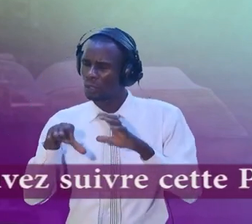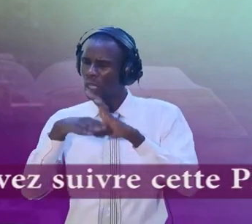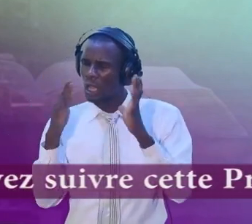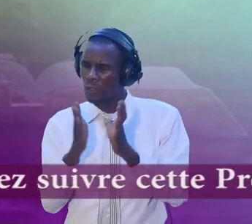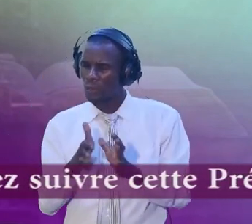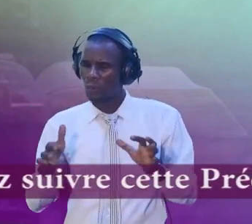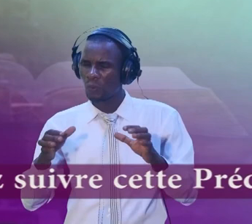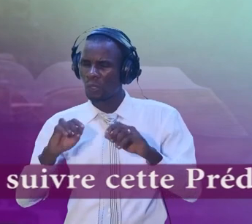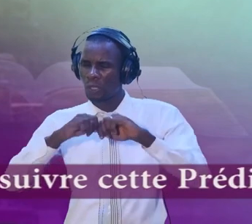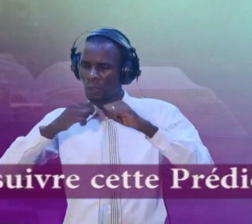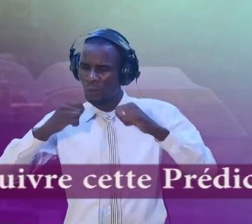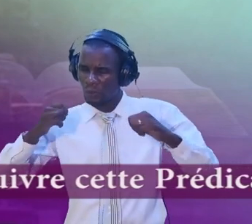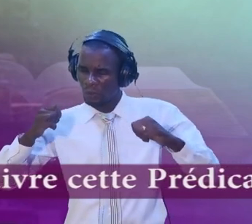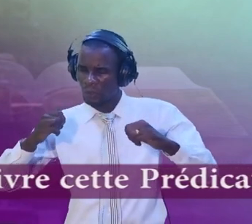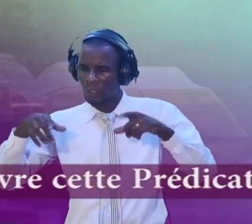inasumbua maisha yangu